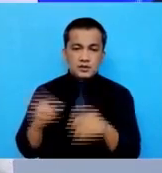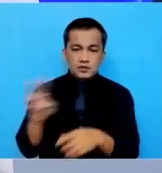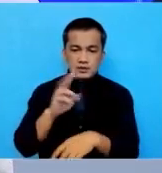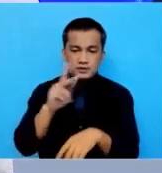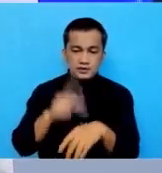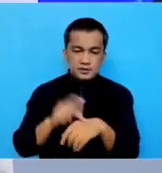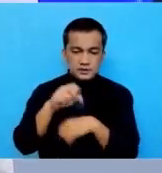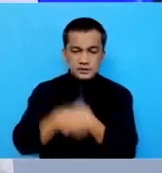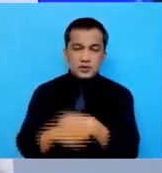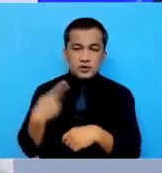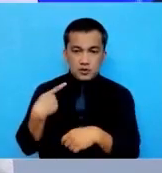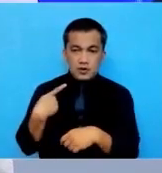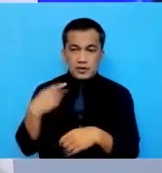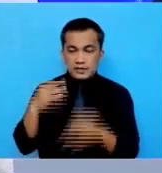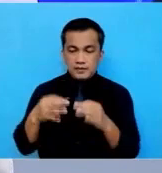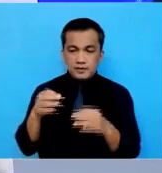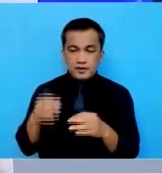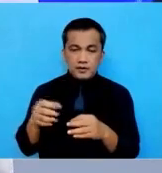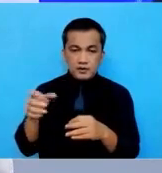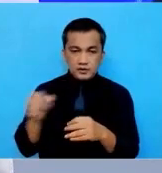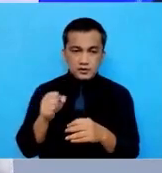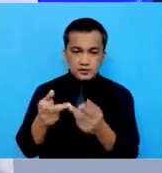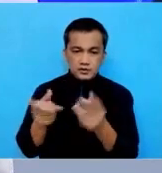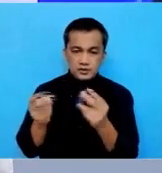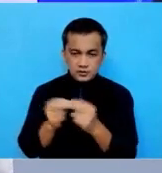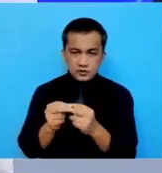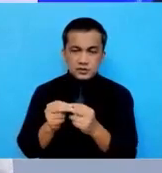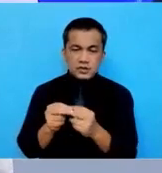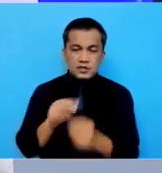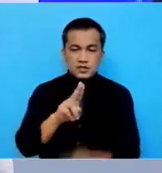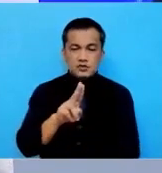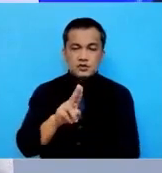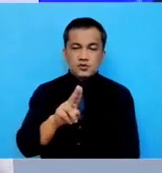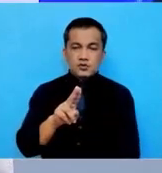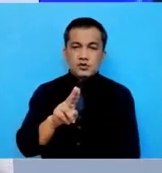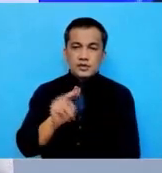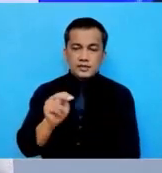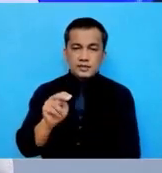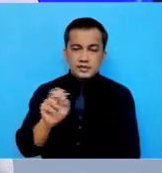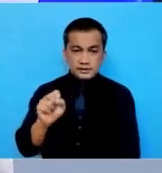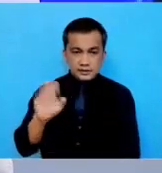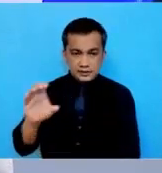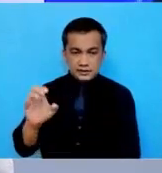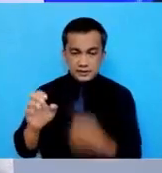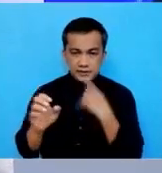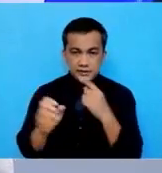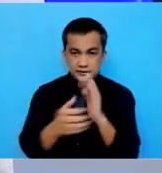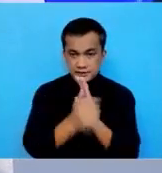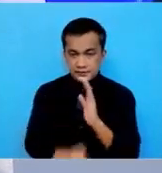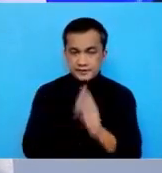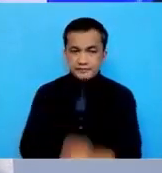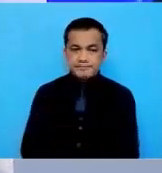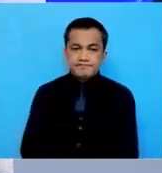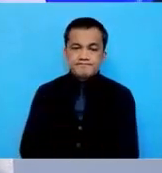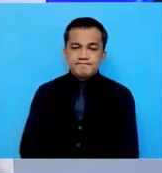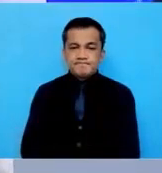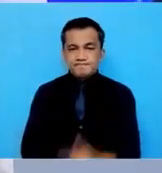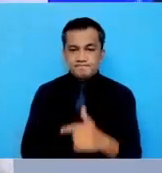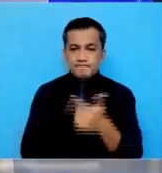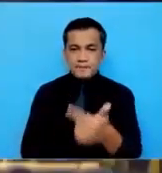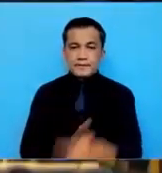pwesto sa United Nations Security Council, ayon yan sa isang eksperto. Nasa frontline ng balita niya, si Maricel